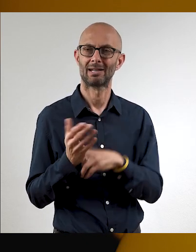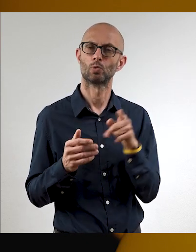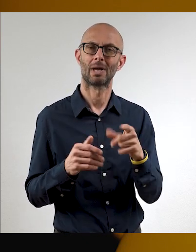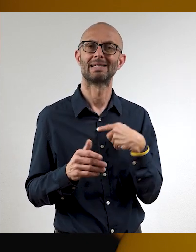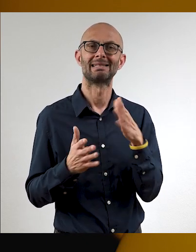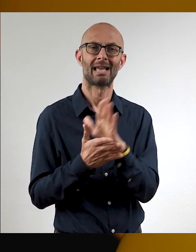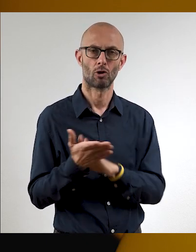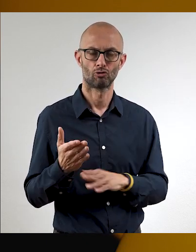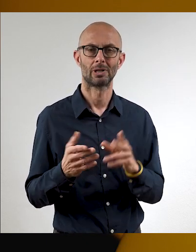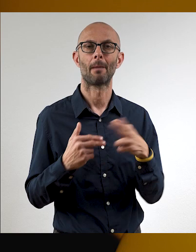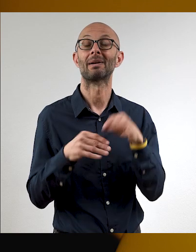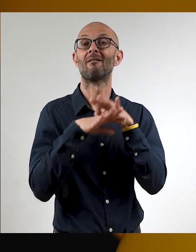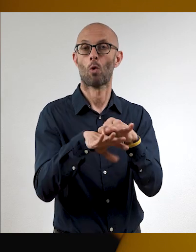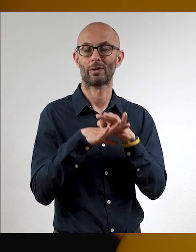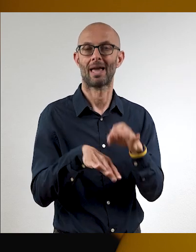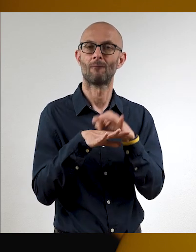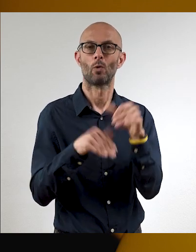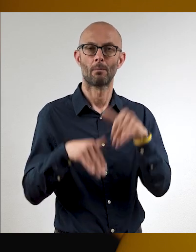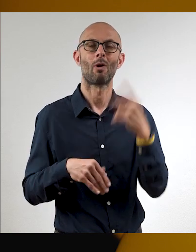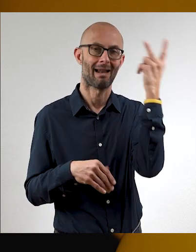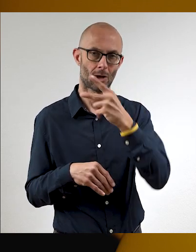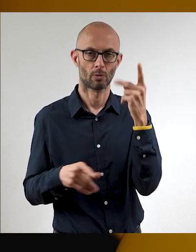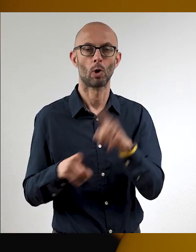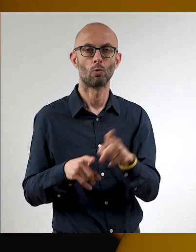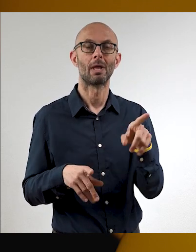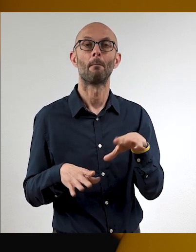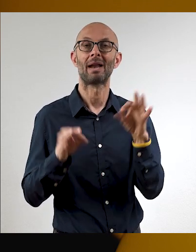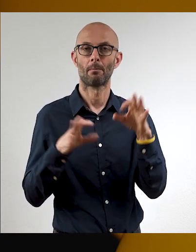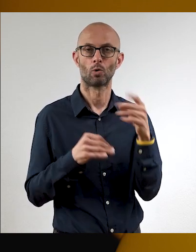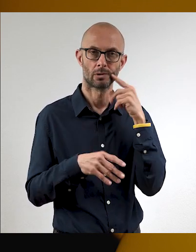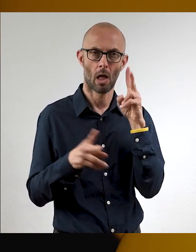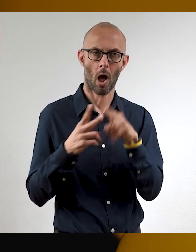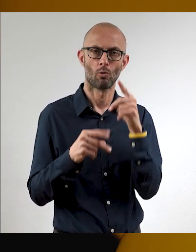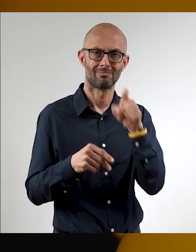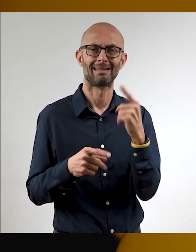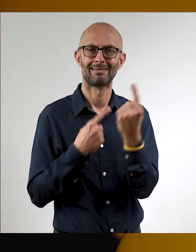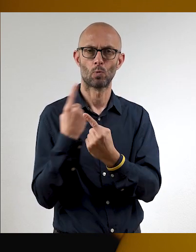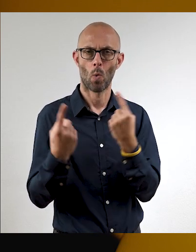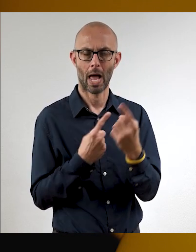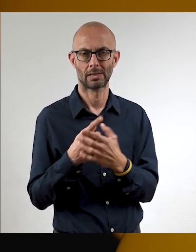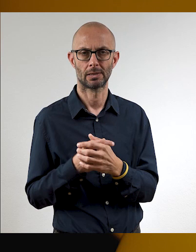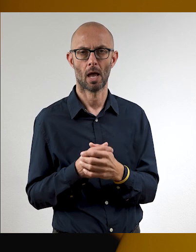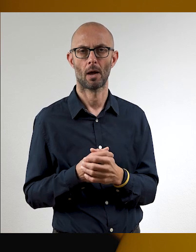tukaj se začne pri vodjih. Vodje morajo razumeti, da tudi prepoznajo, da neka taka situacija